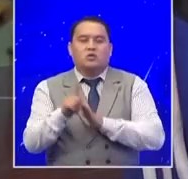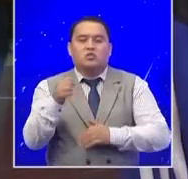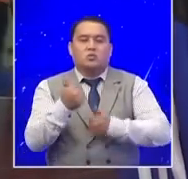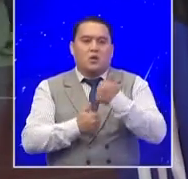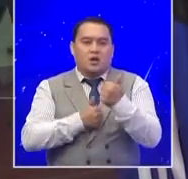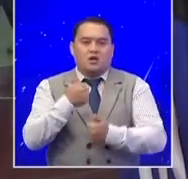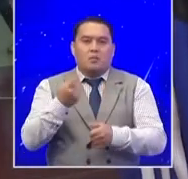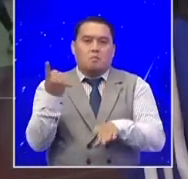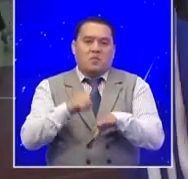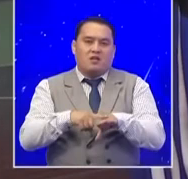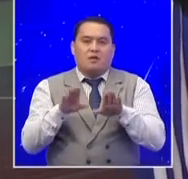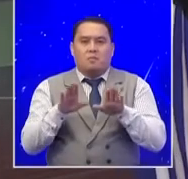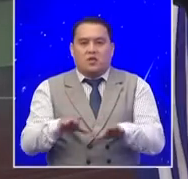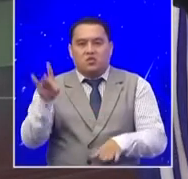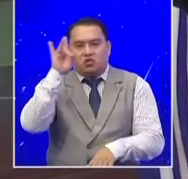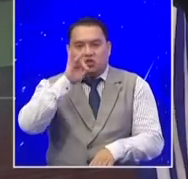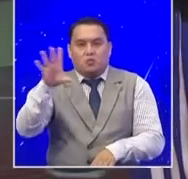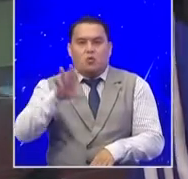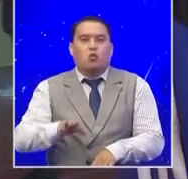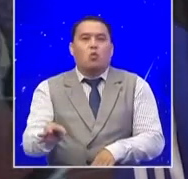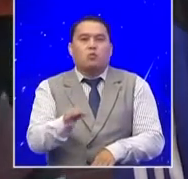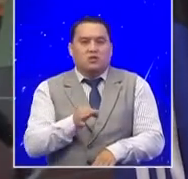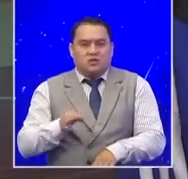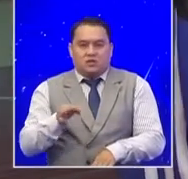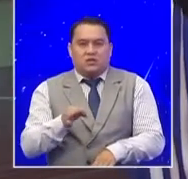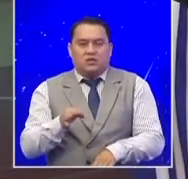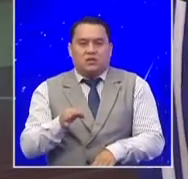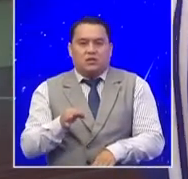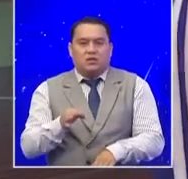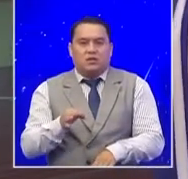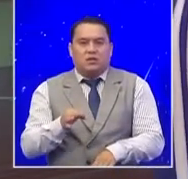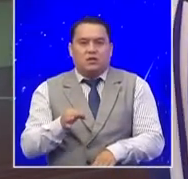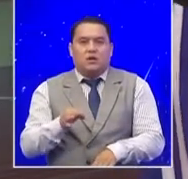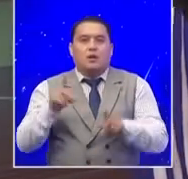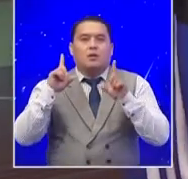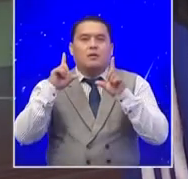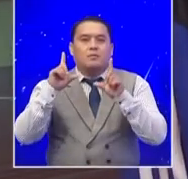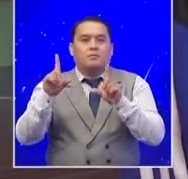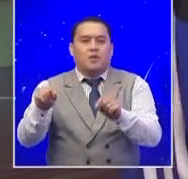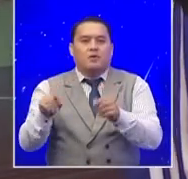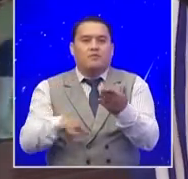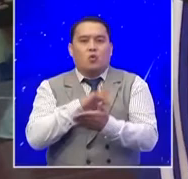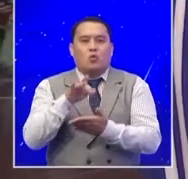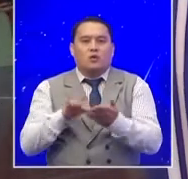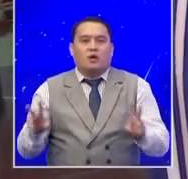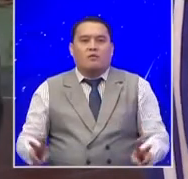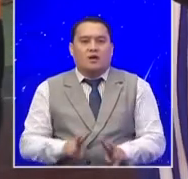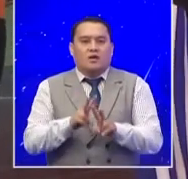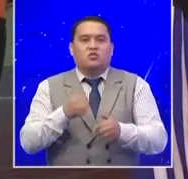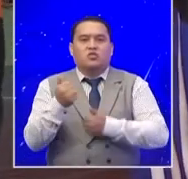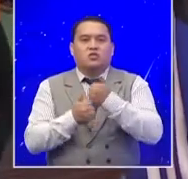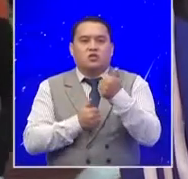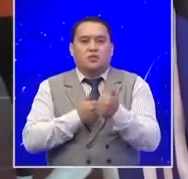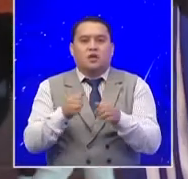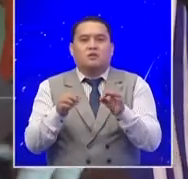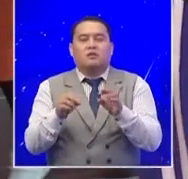области заняли первое место, стали чемпионами области и съездили в город Астана на чемпионат Казахстана